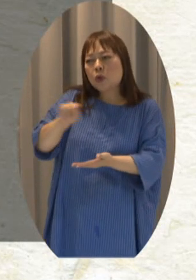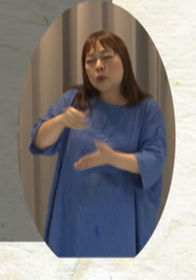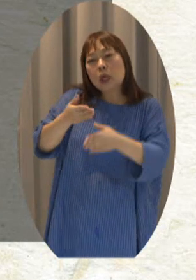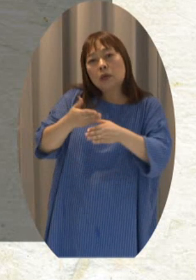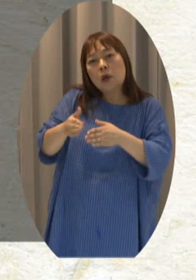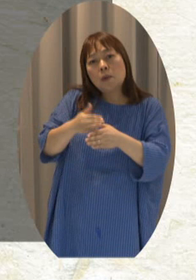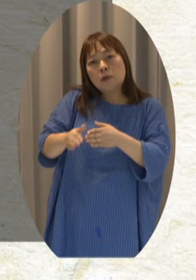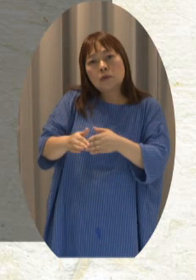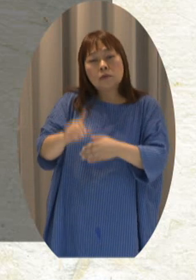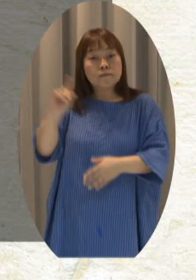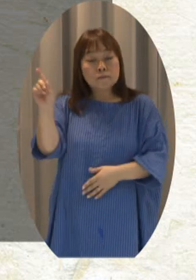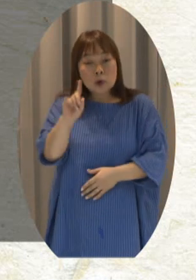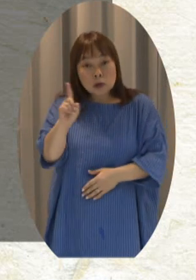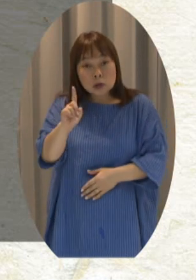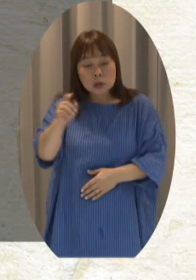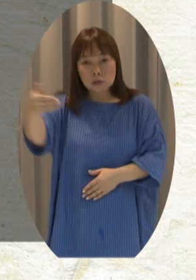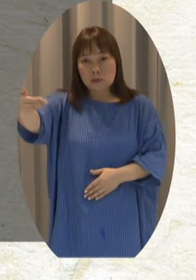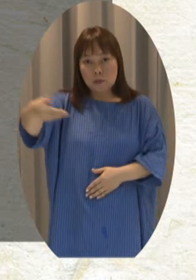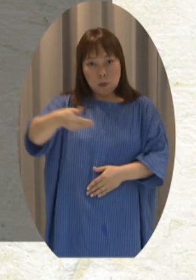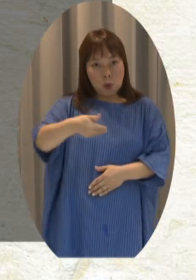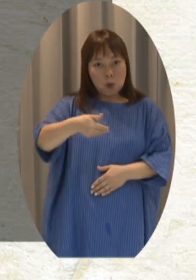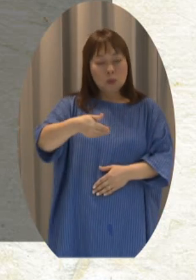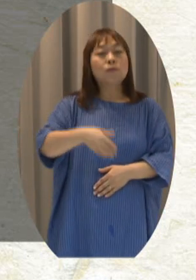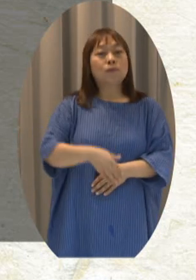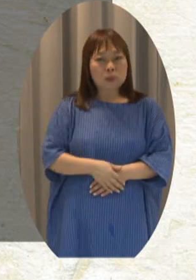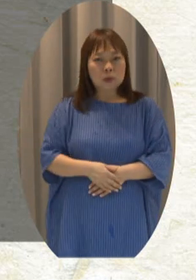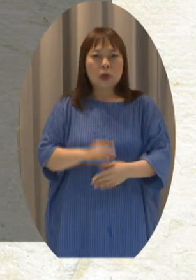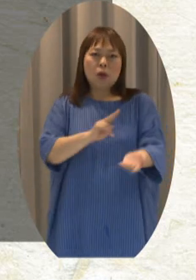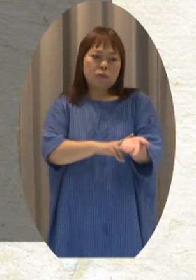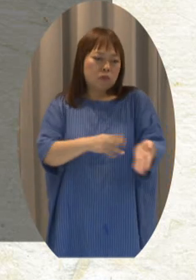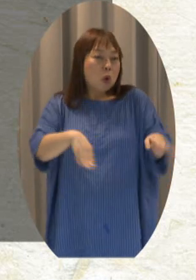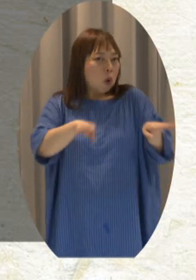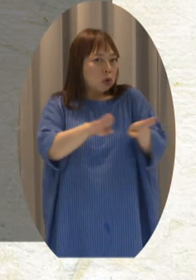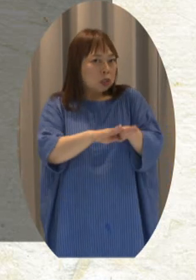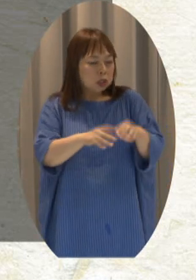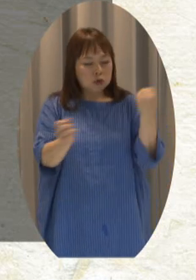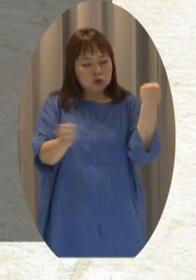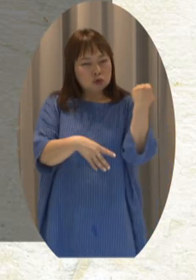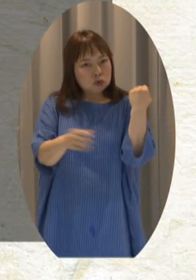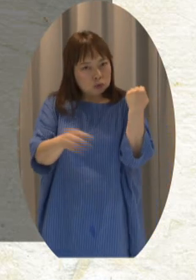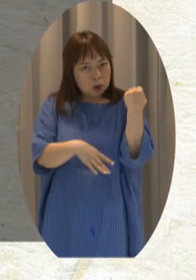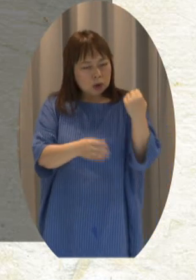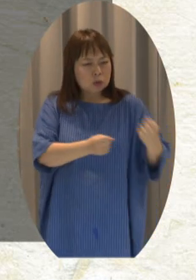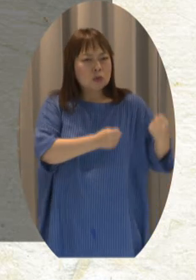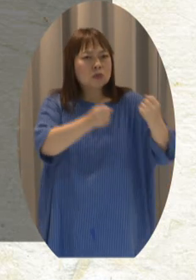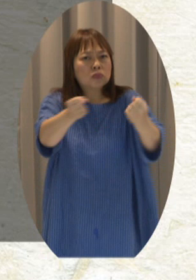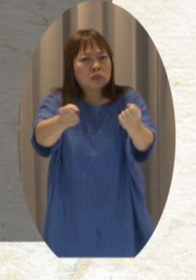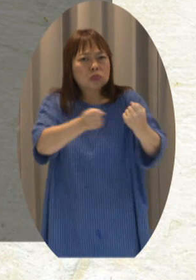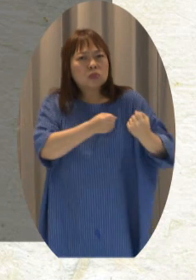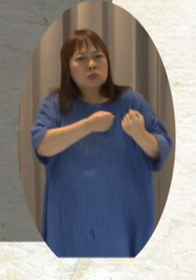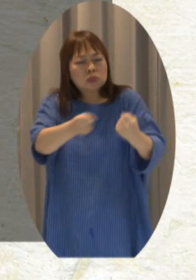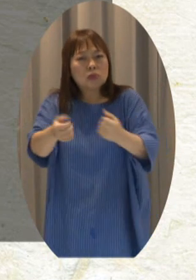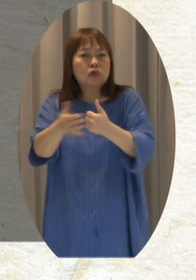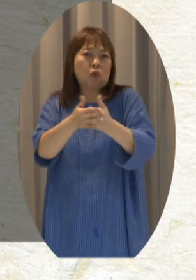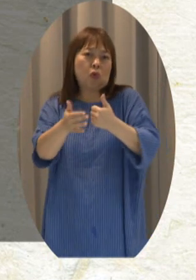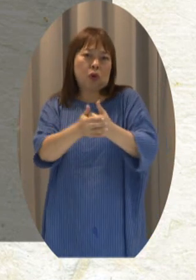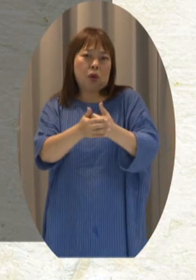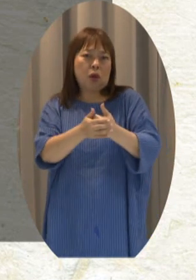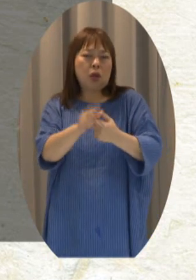何ですかという問いに、病院、スーパーなどへの送迎